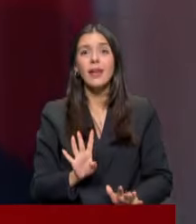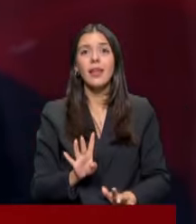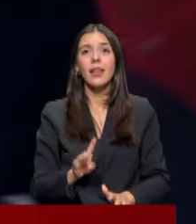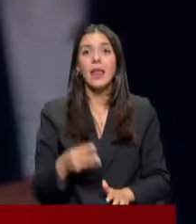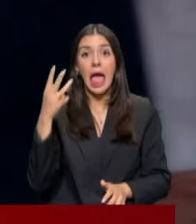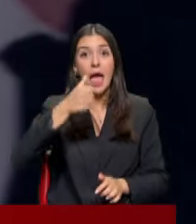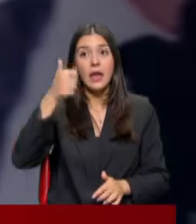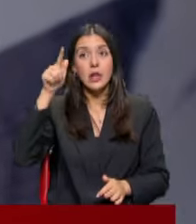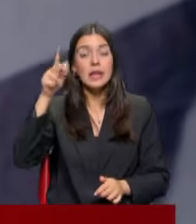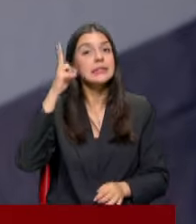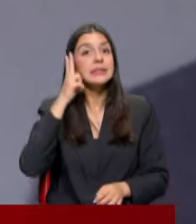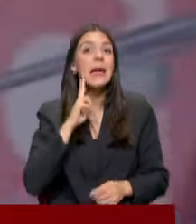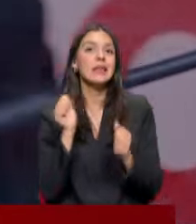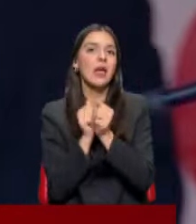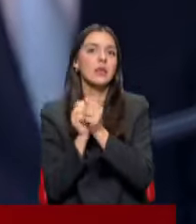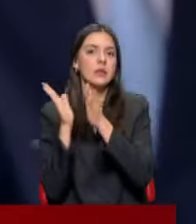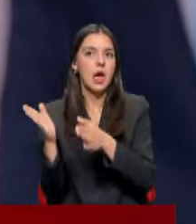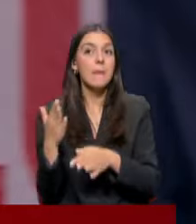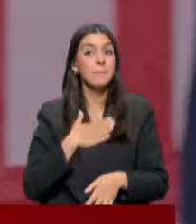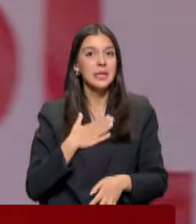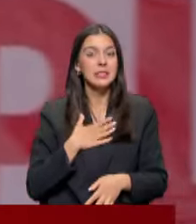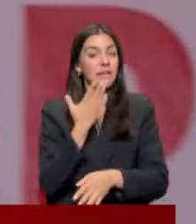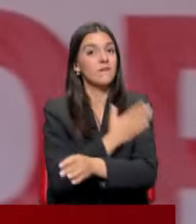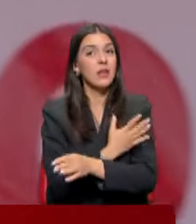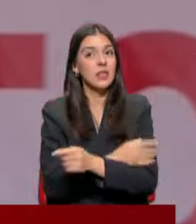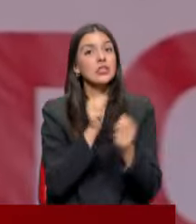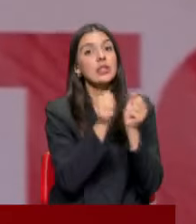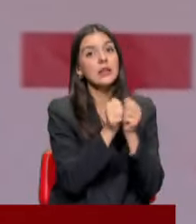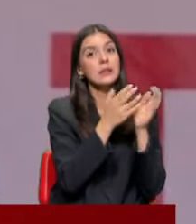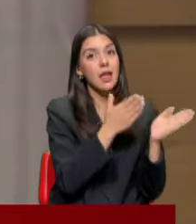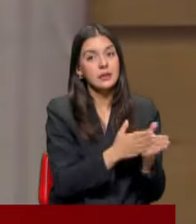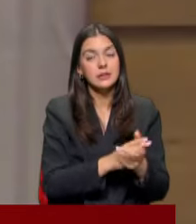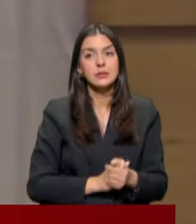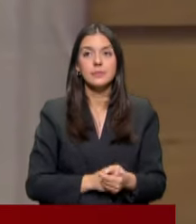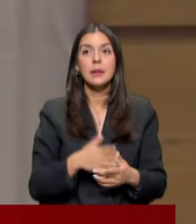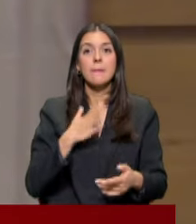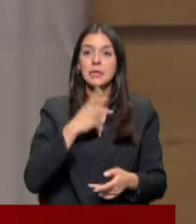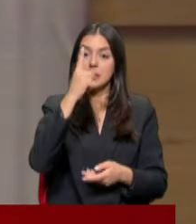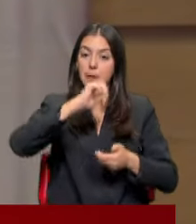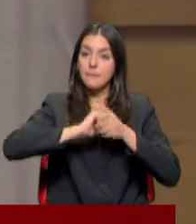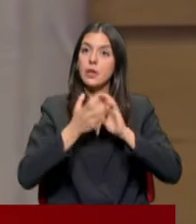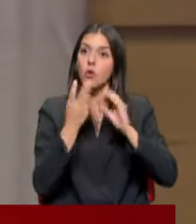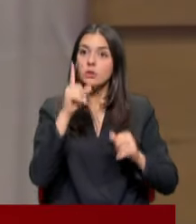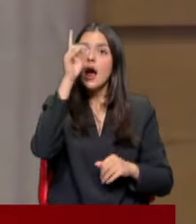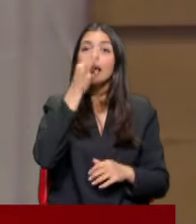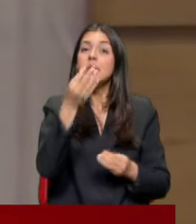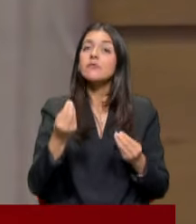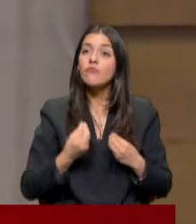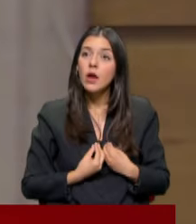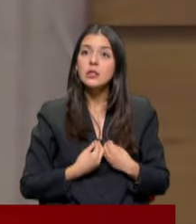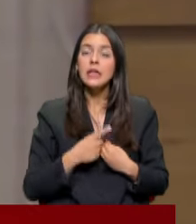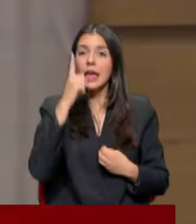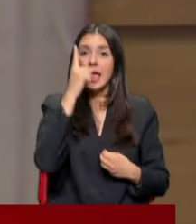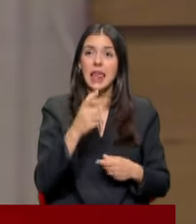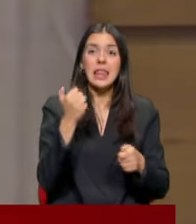Bey zenginin tarafında. Biz vatandaşımızın tarafındayız. Biz bir olursak Allah'ın izniyle ilk